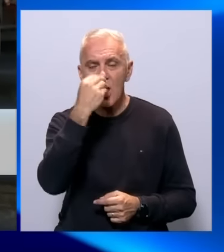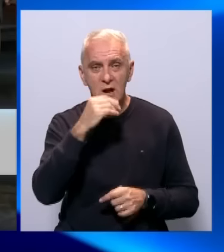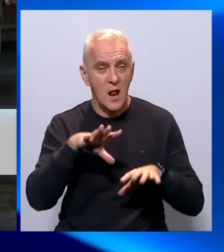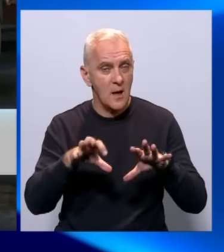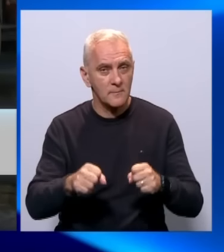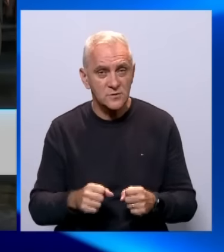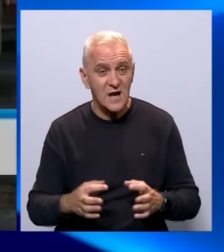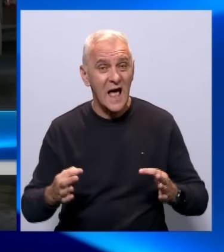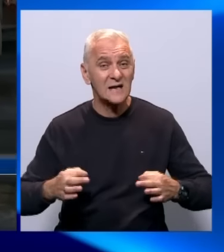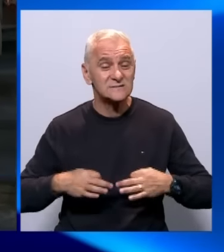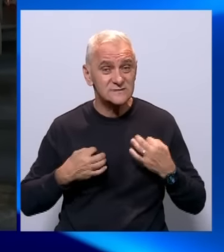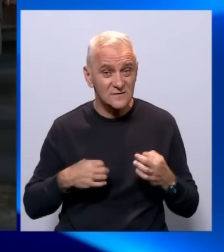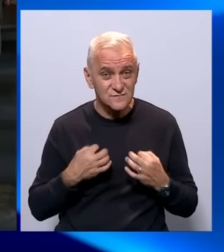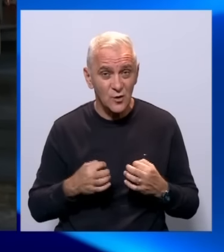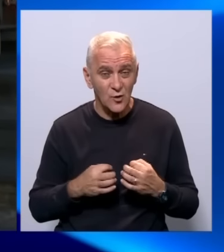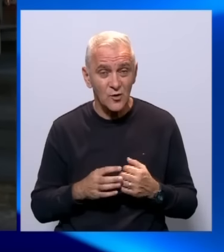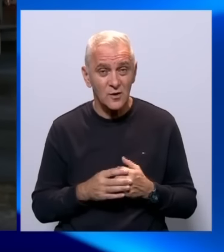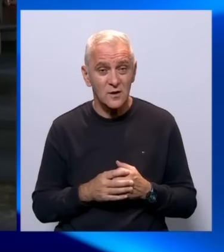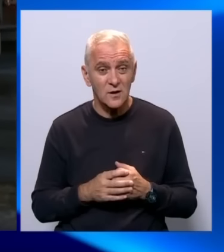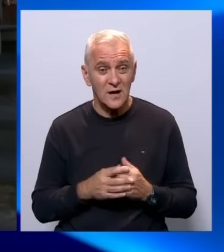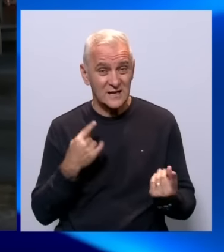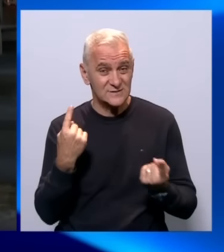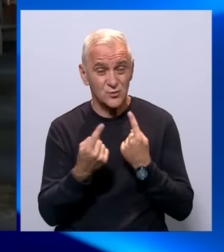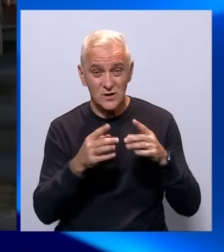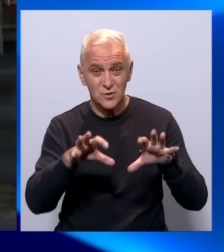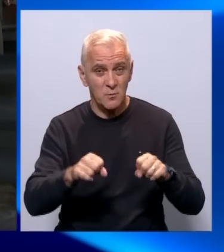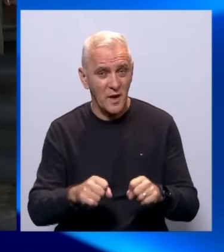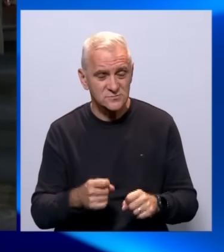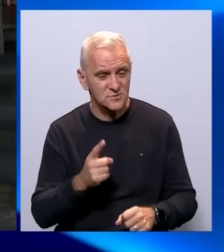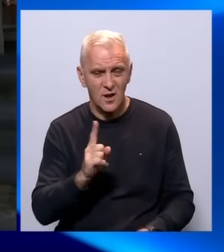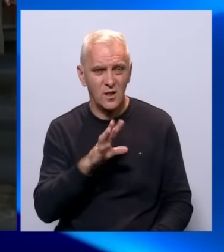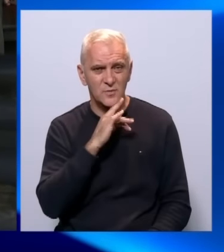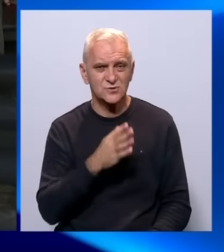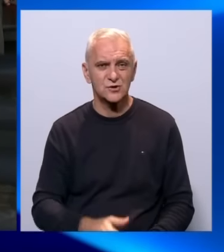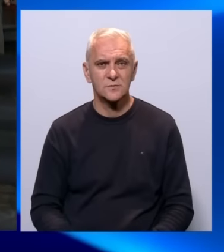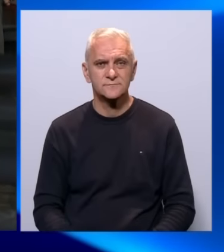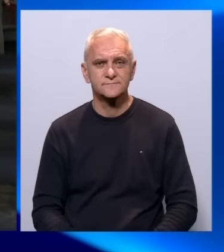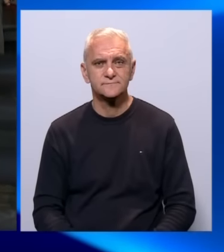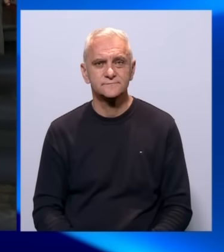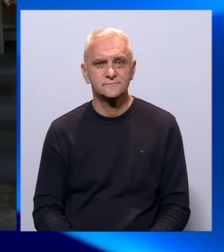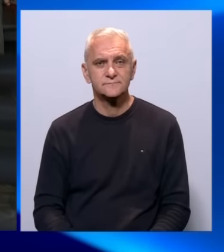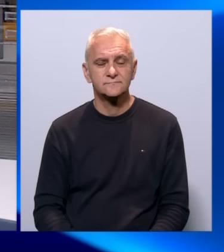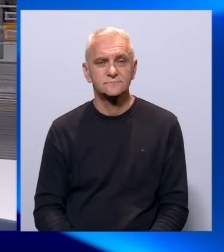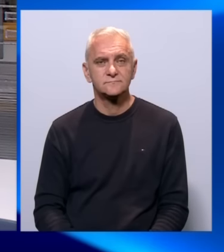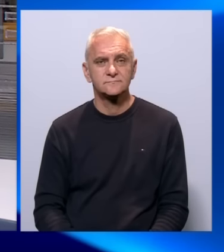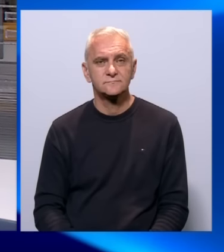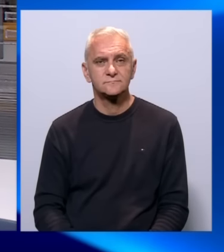o zdravstvenom stanju pasa da ni ne pričamo.